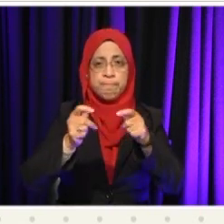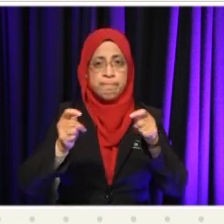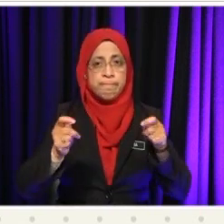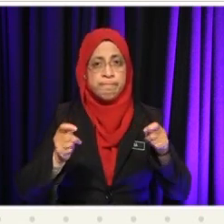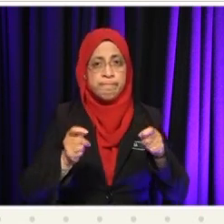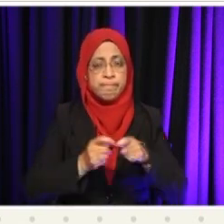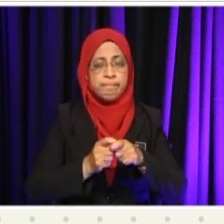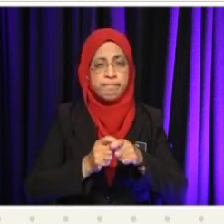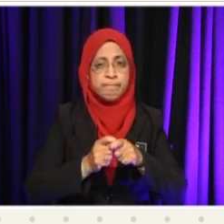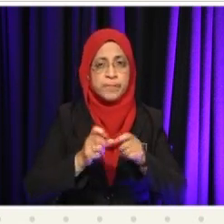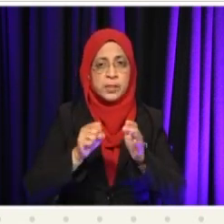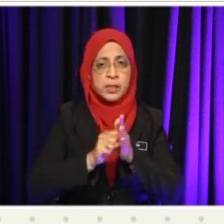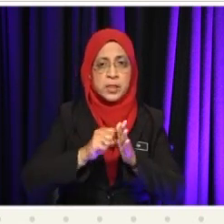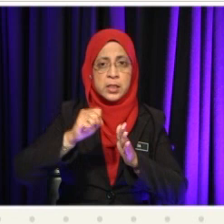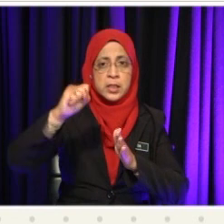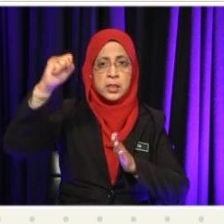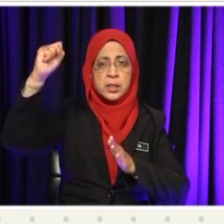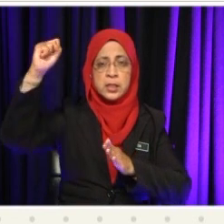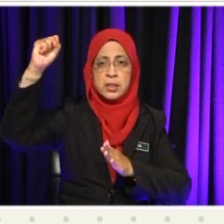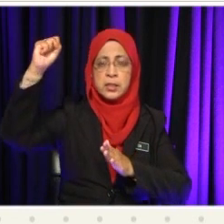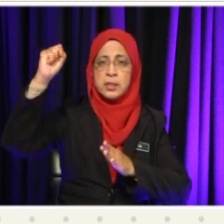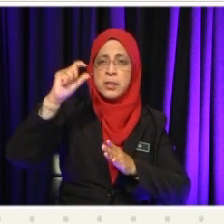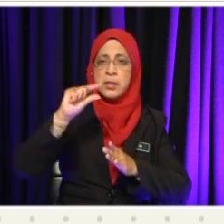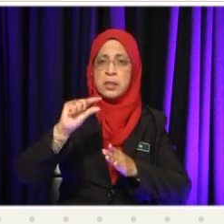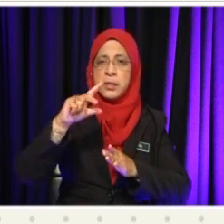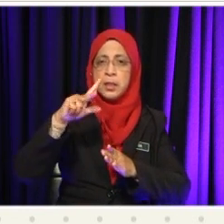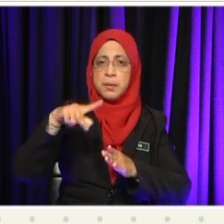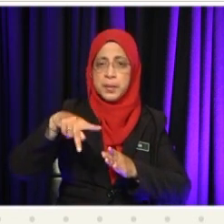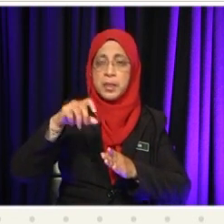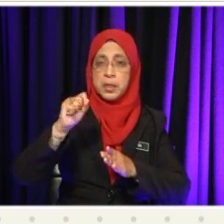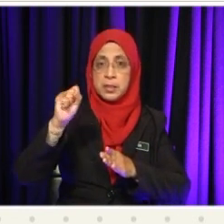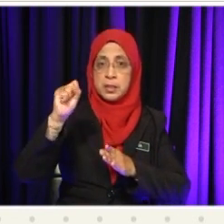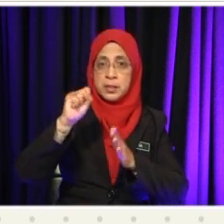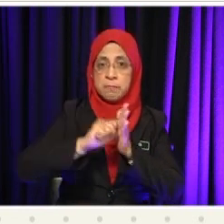GPS tersebut dia bergerak kan sudah bergerak